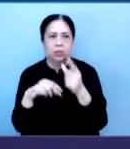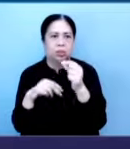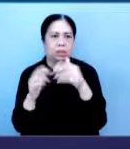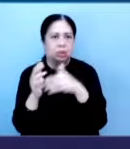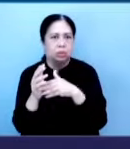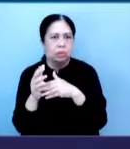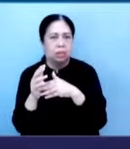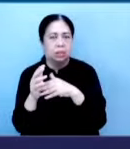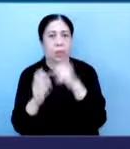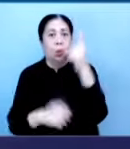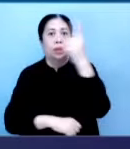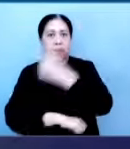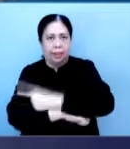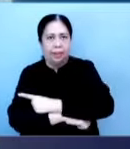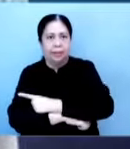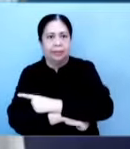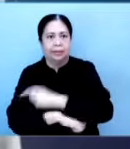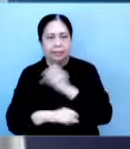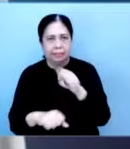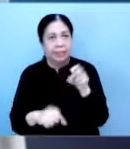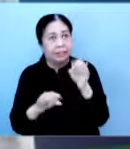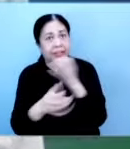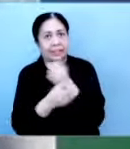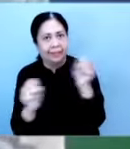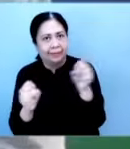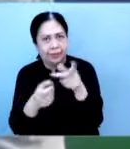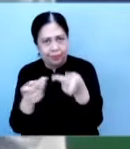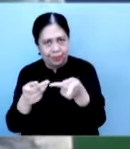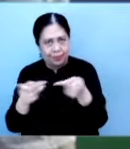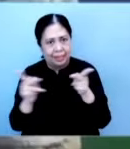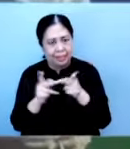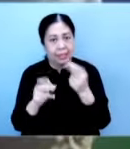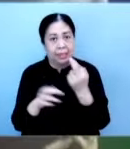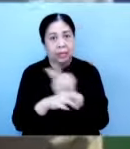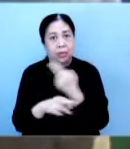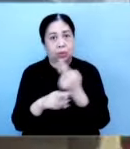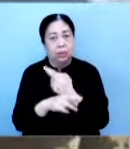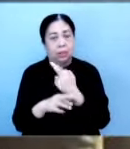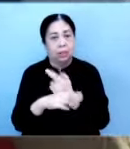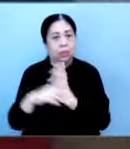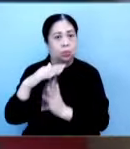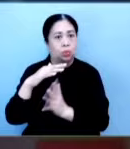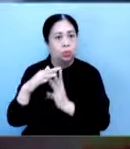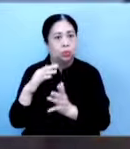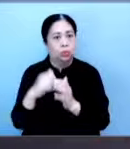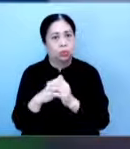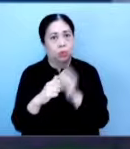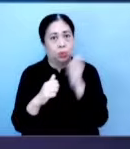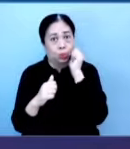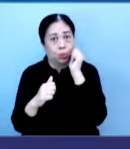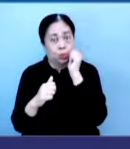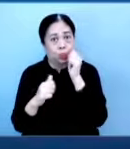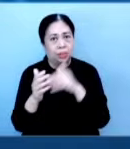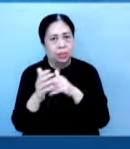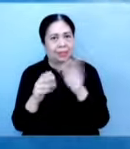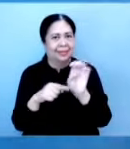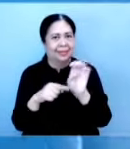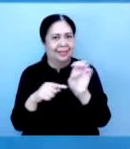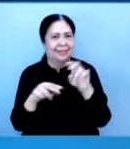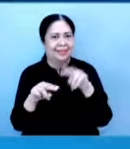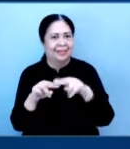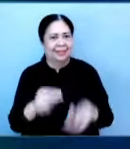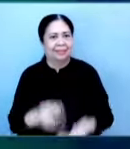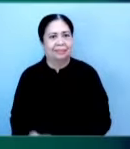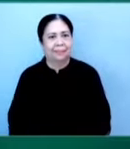24 hours Okay tapos ah sa regular customers namin syempre may extra ano kami okay o